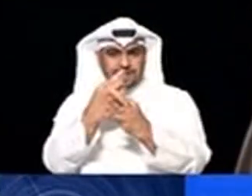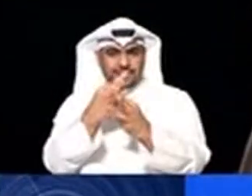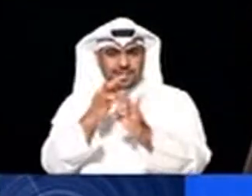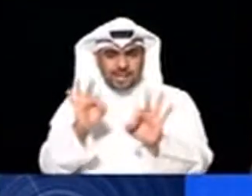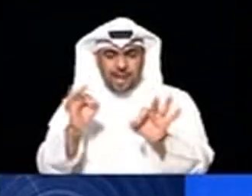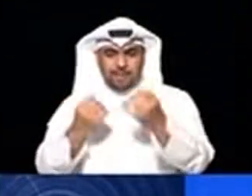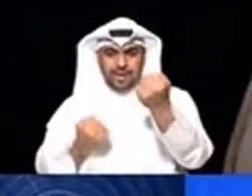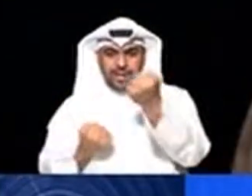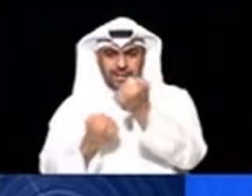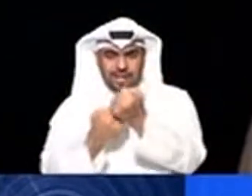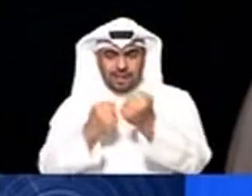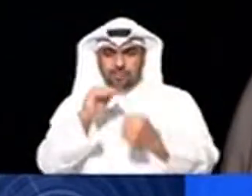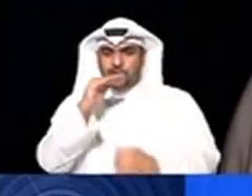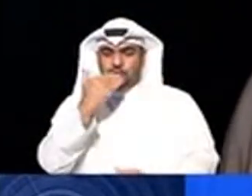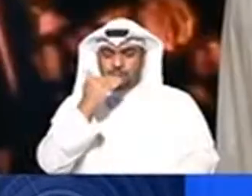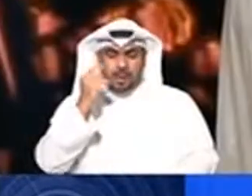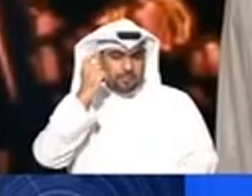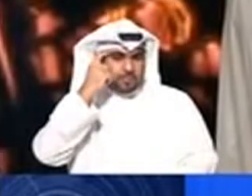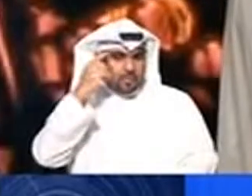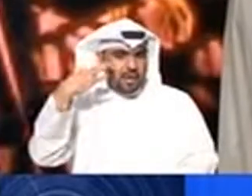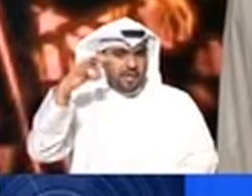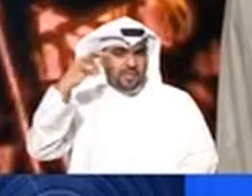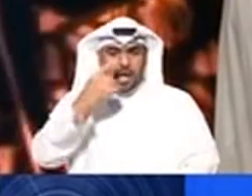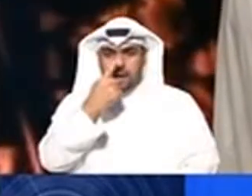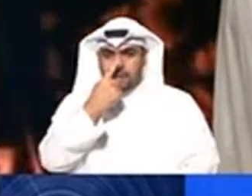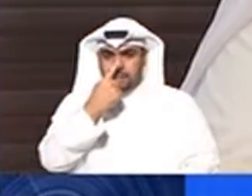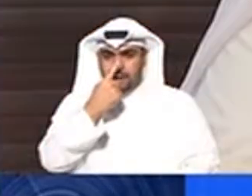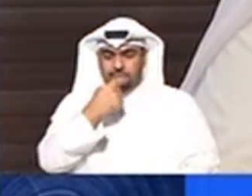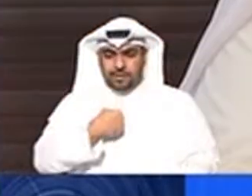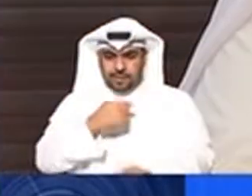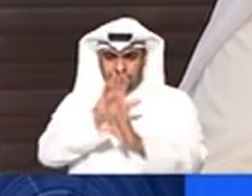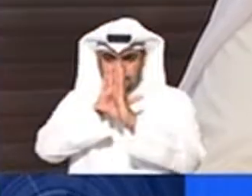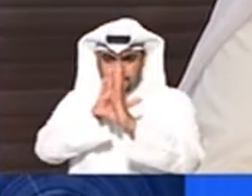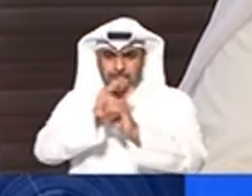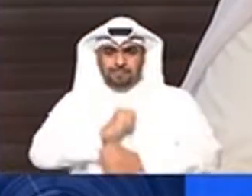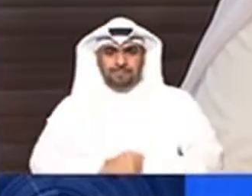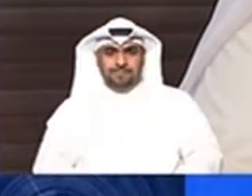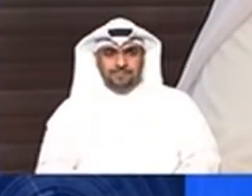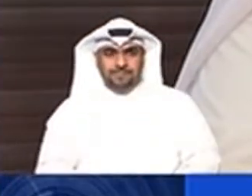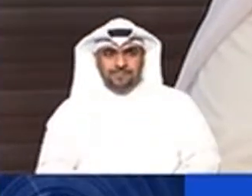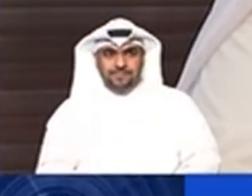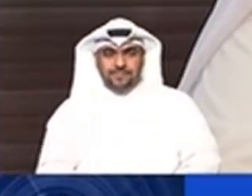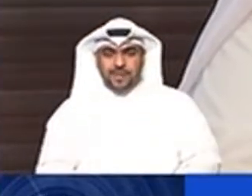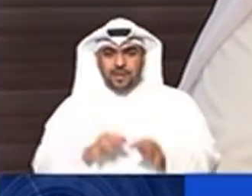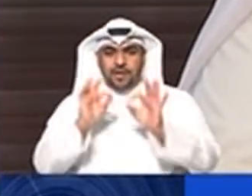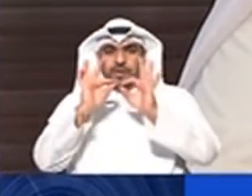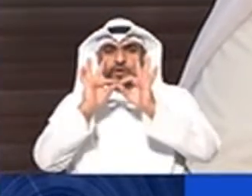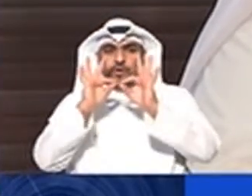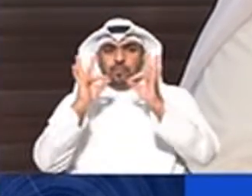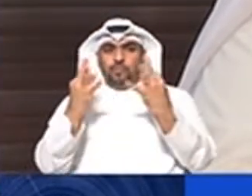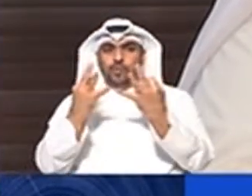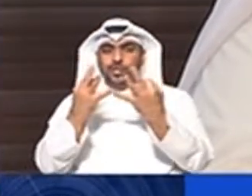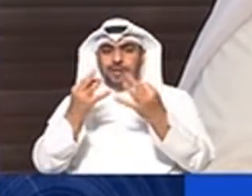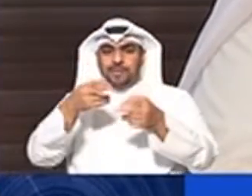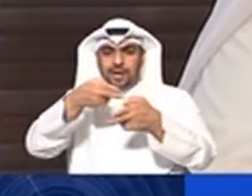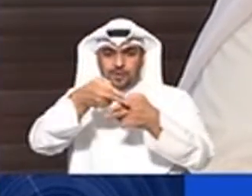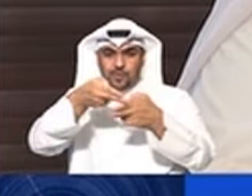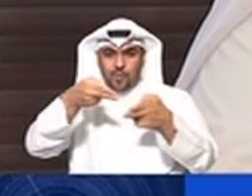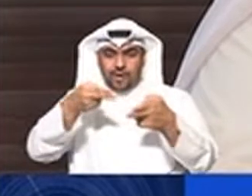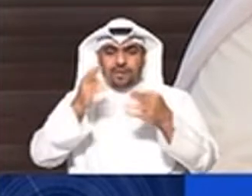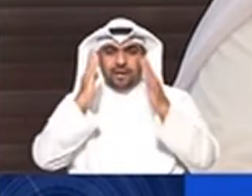لكل إبداعاتهم وقدراتهم الخلاقة. لا يخفى على المجتمع الكويتي أن في الفترة العشر سنوات